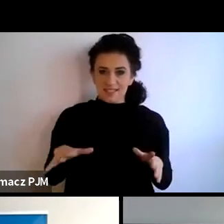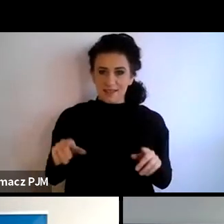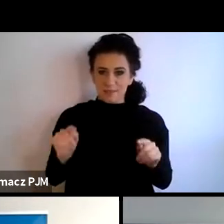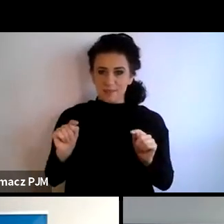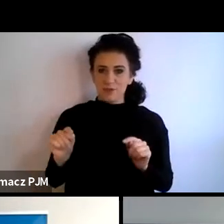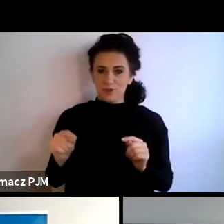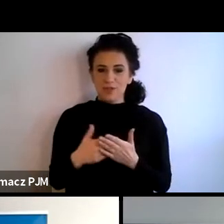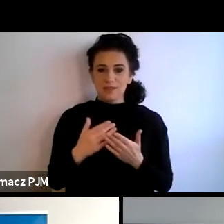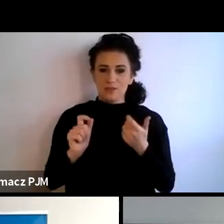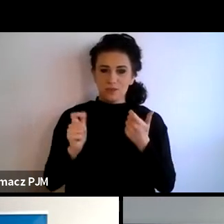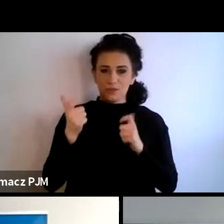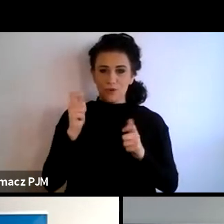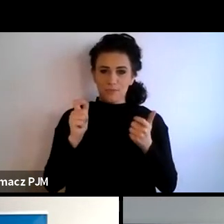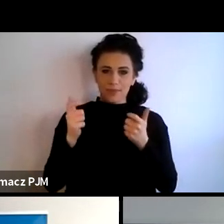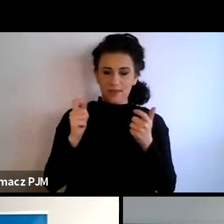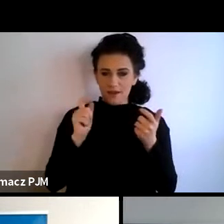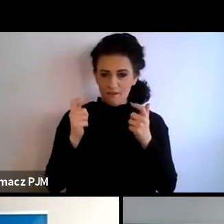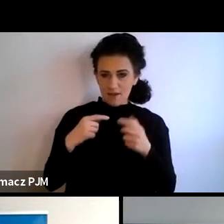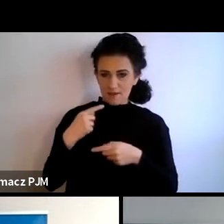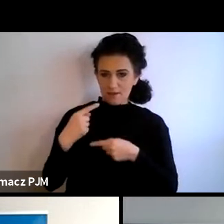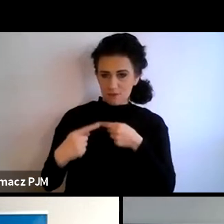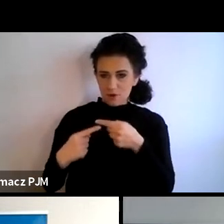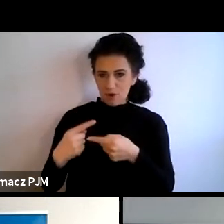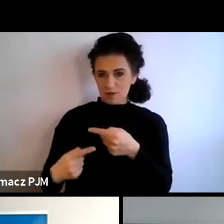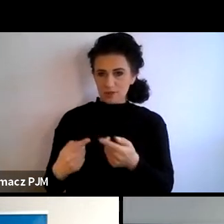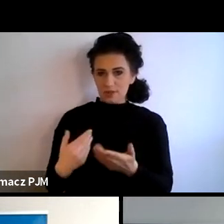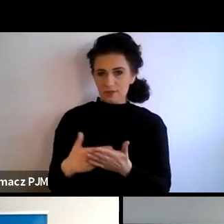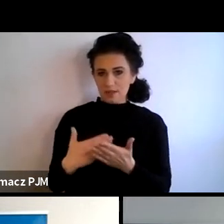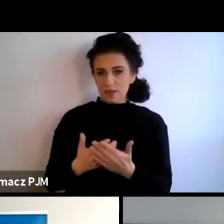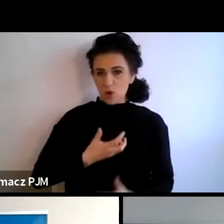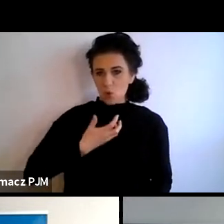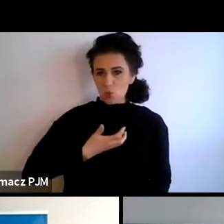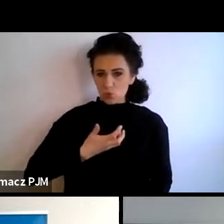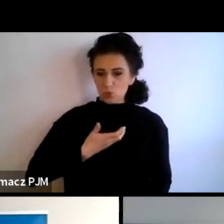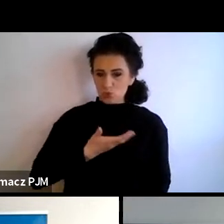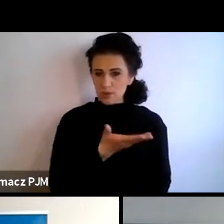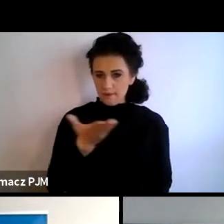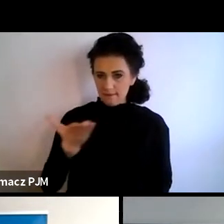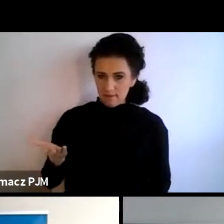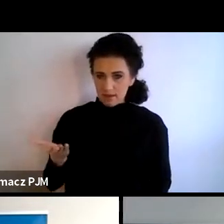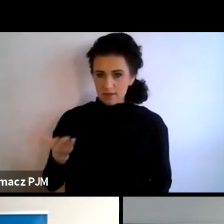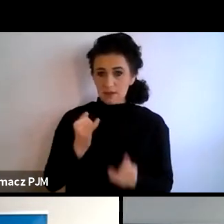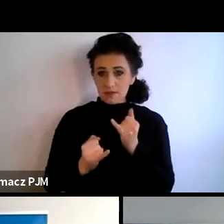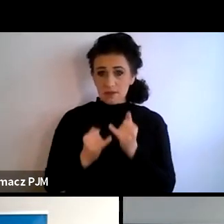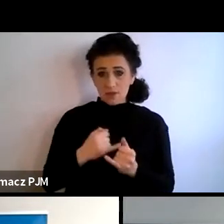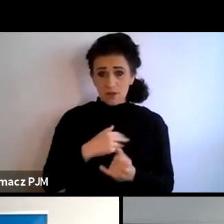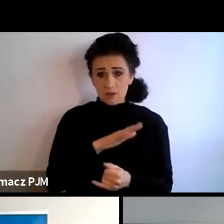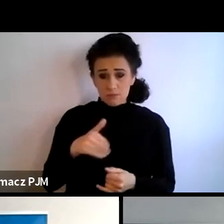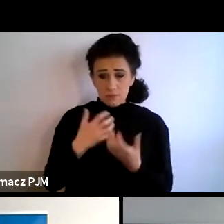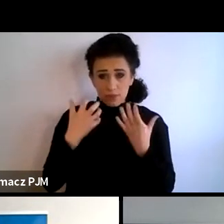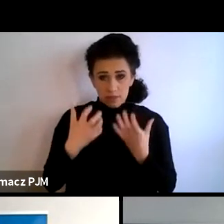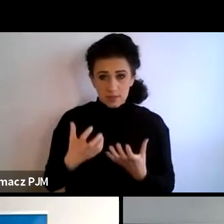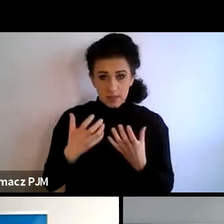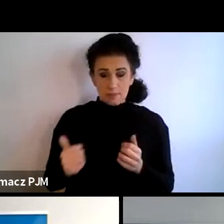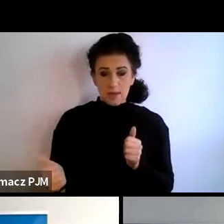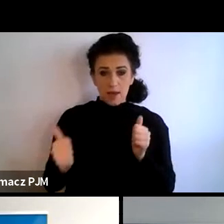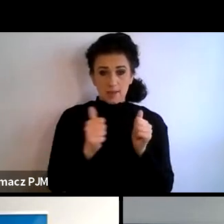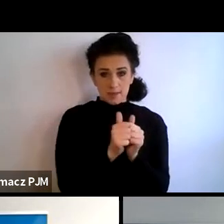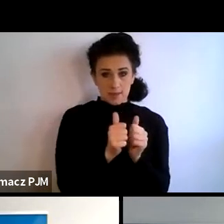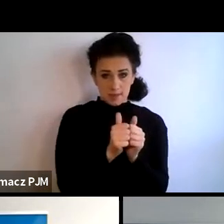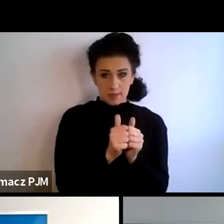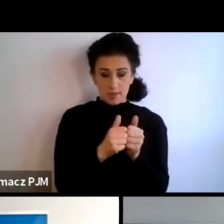naprawdę skomplikowany proces, dlatego uczulam też, że jeżeli chcemy tą asystę świadczyć